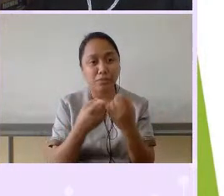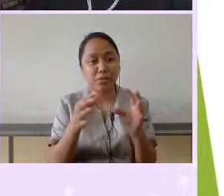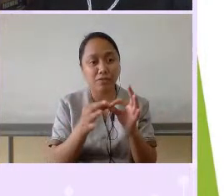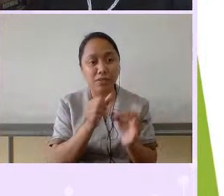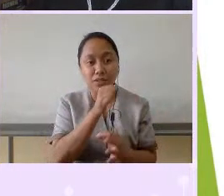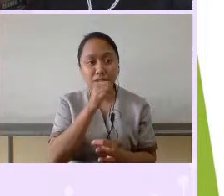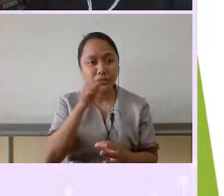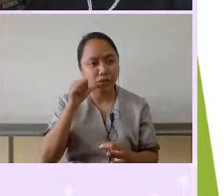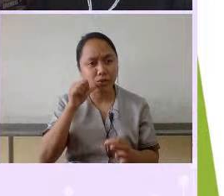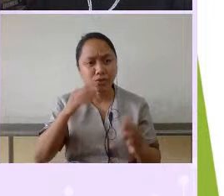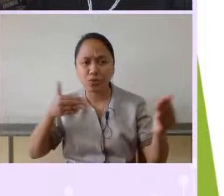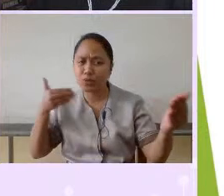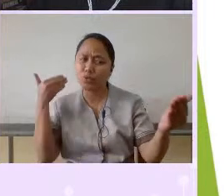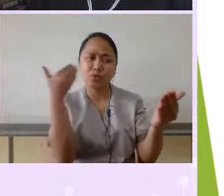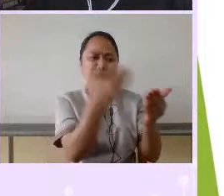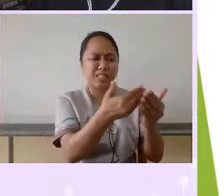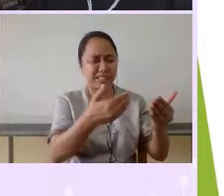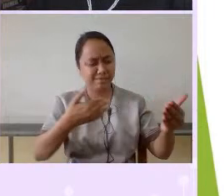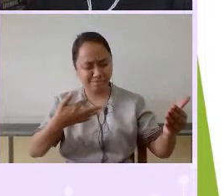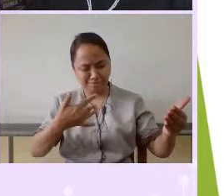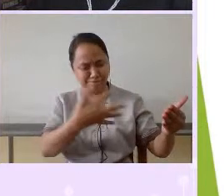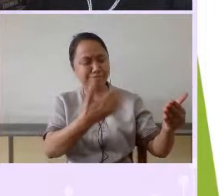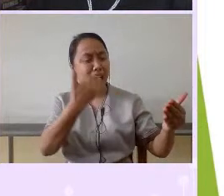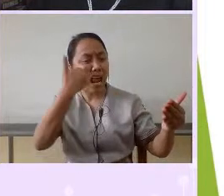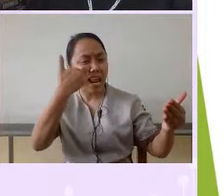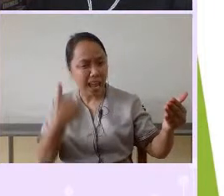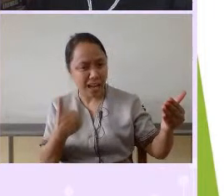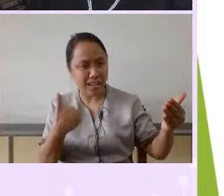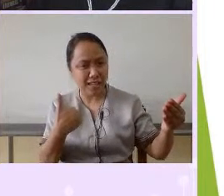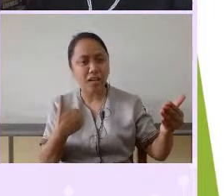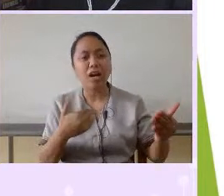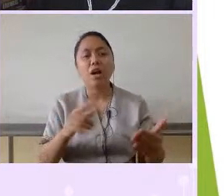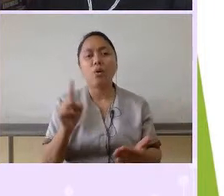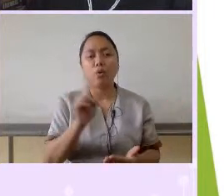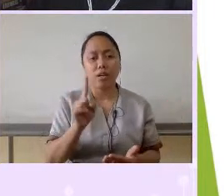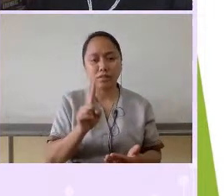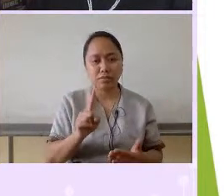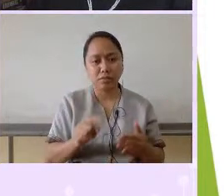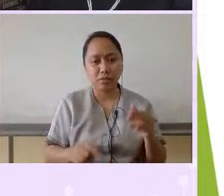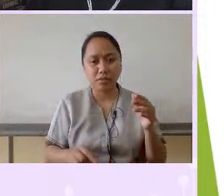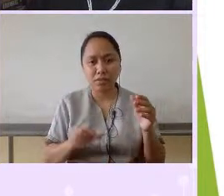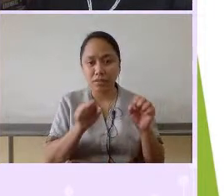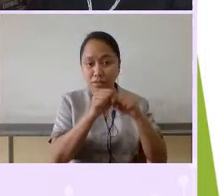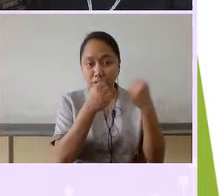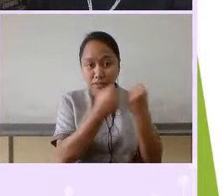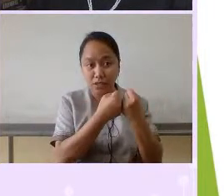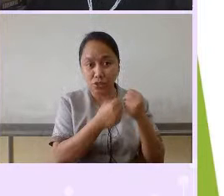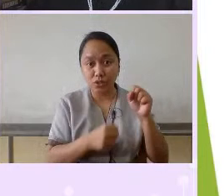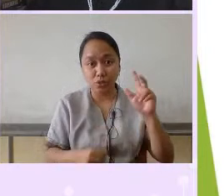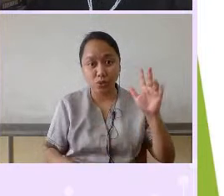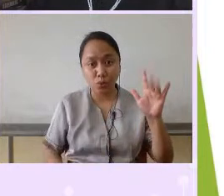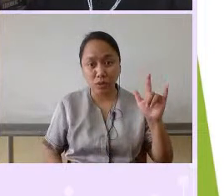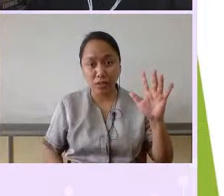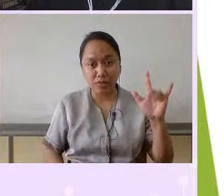ma-bridge ang gender gap na sinasabi. So, sa Rule 5, andoon po yung rights and empowerment of the